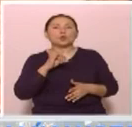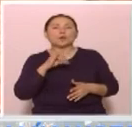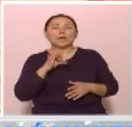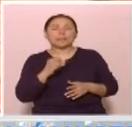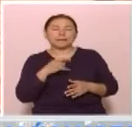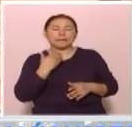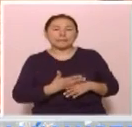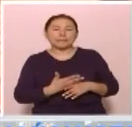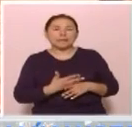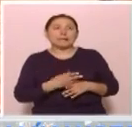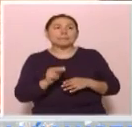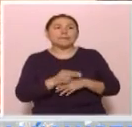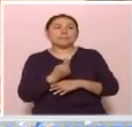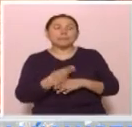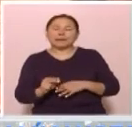азыққа